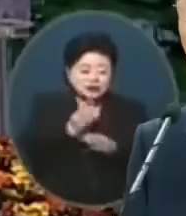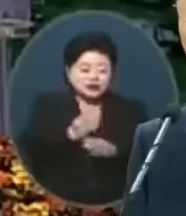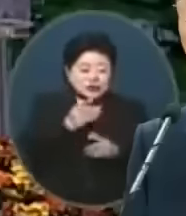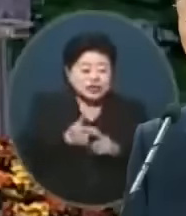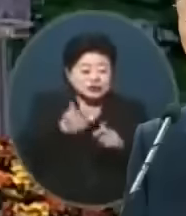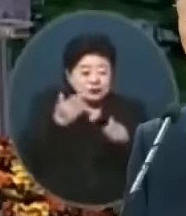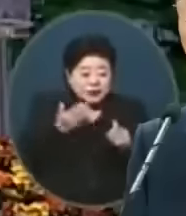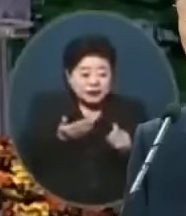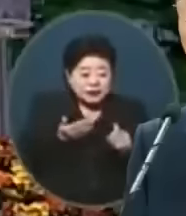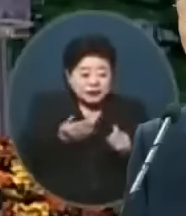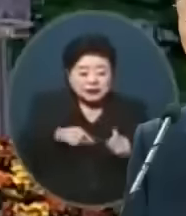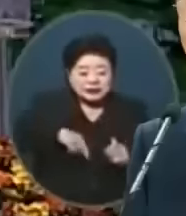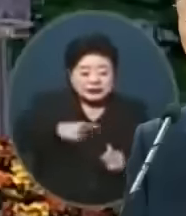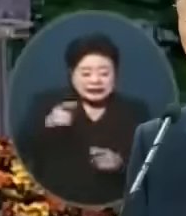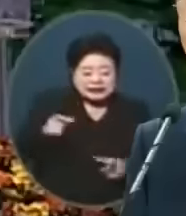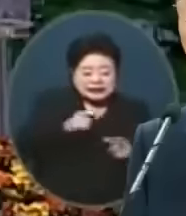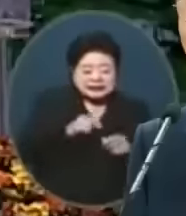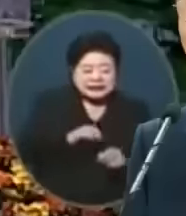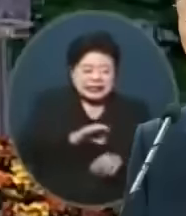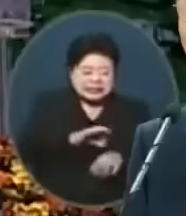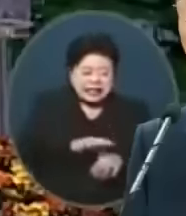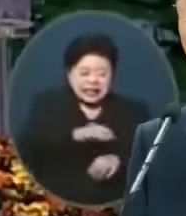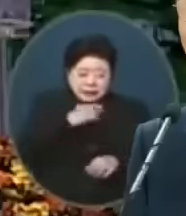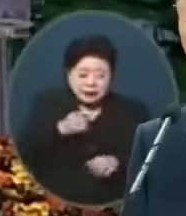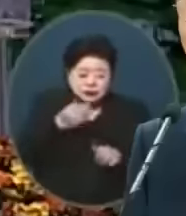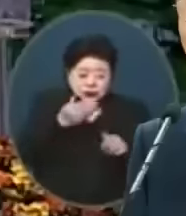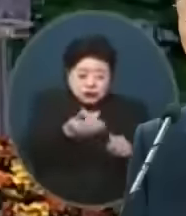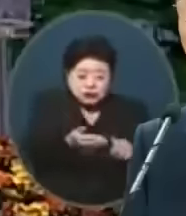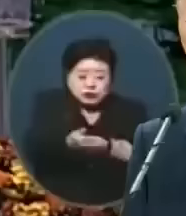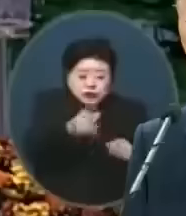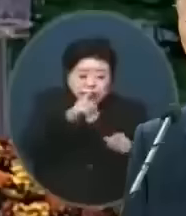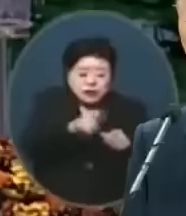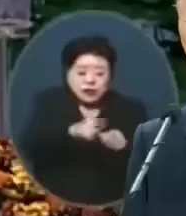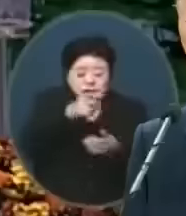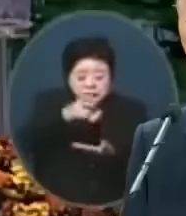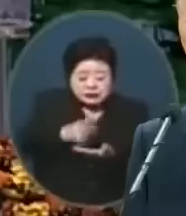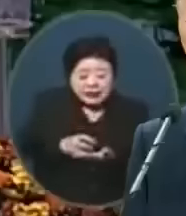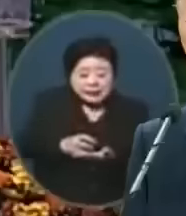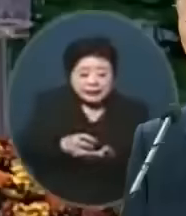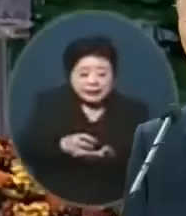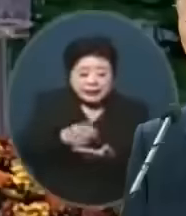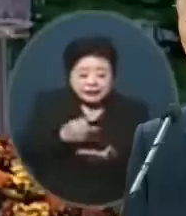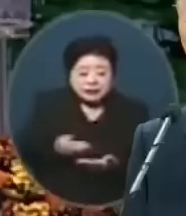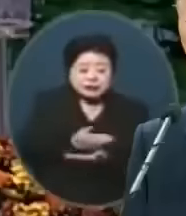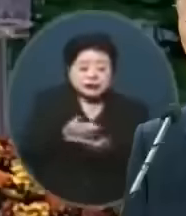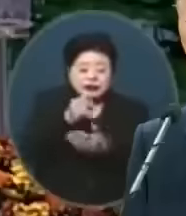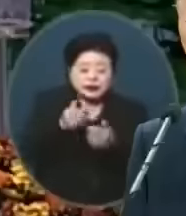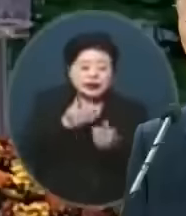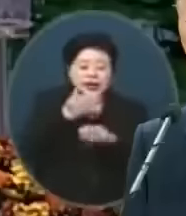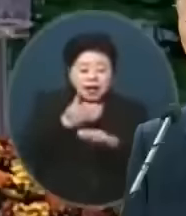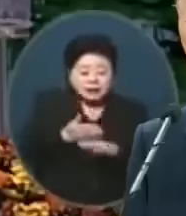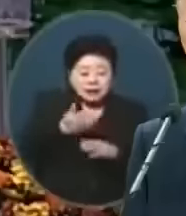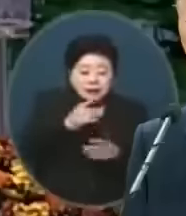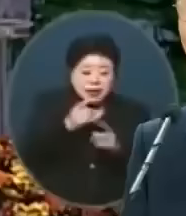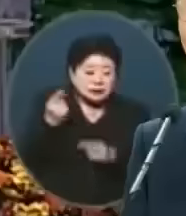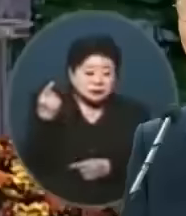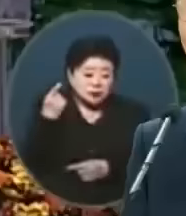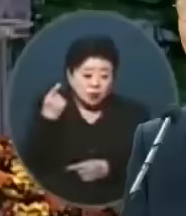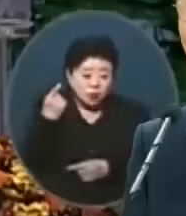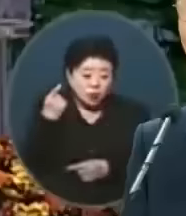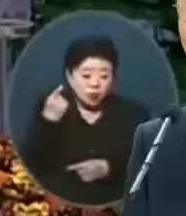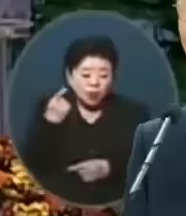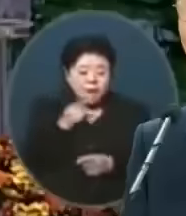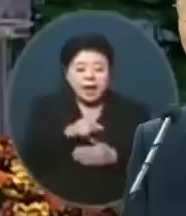예수님께서 자신의 살과 피를 상징하는 떡과 잔을 제자들에게 주시며 하나님께 감사하셨다는 말씀을 읽고